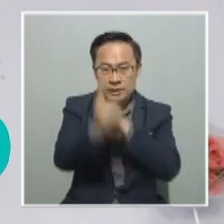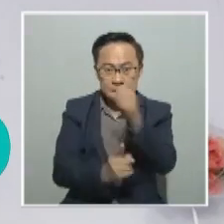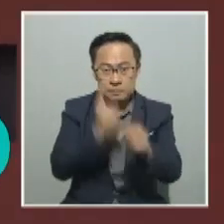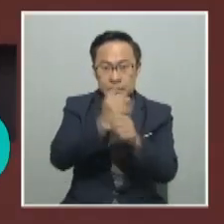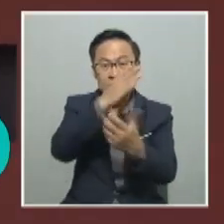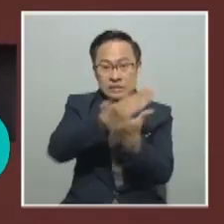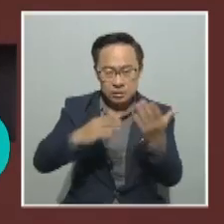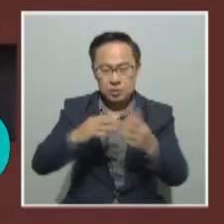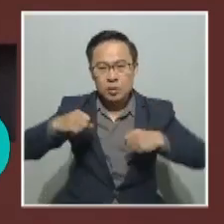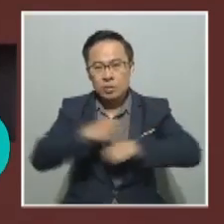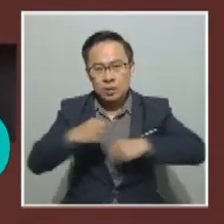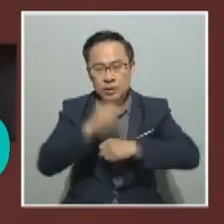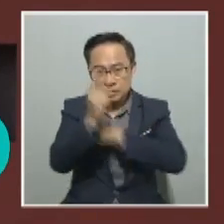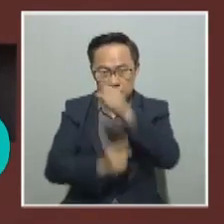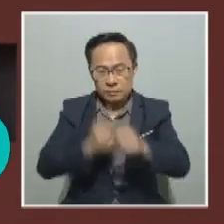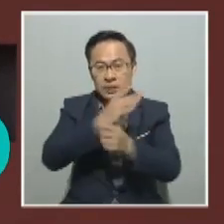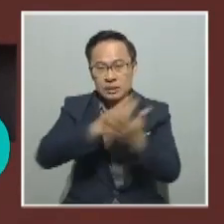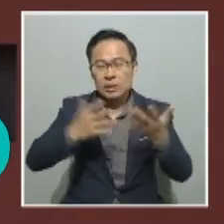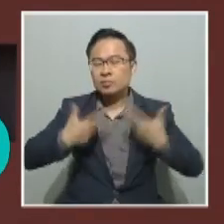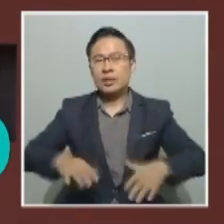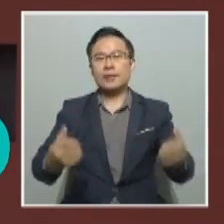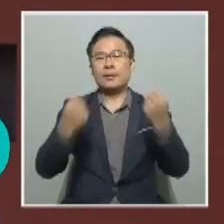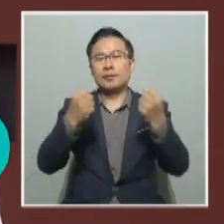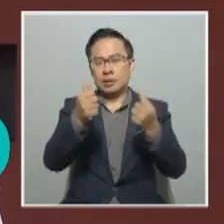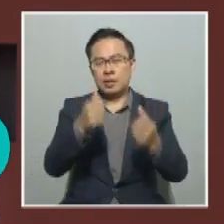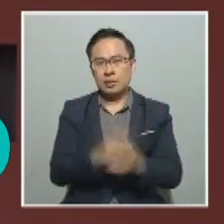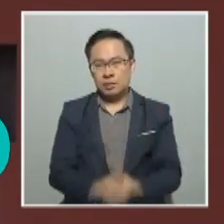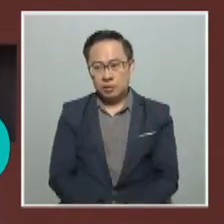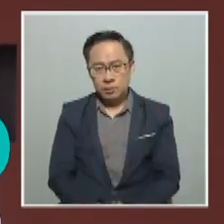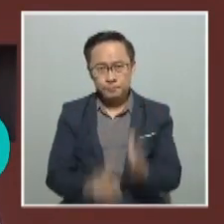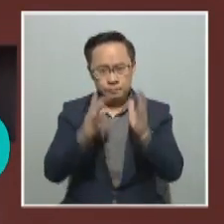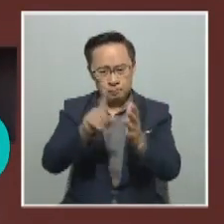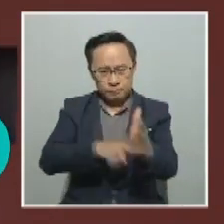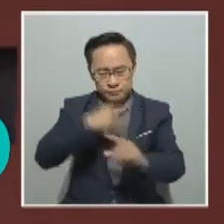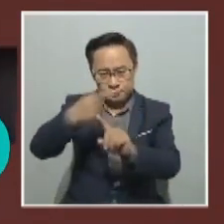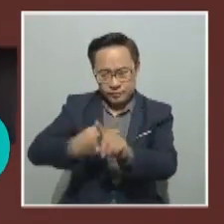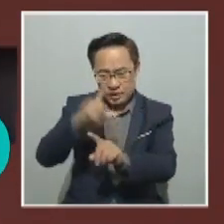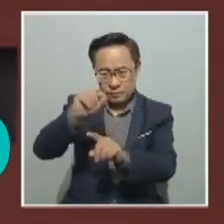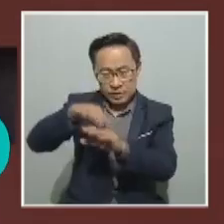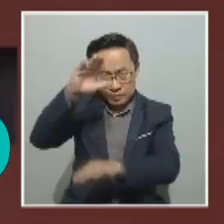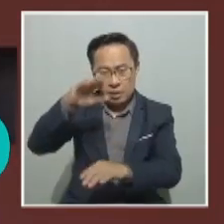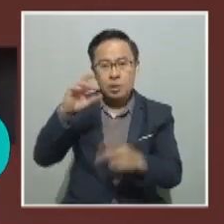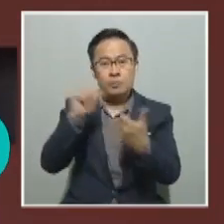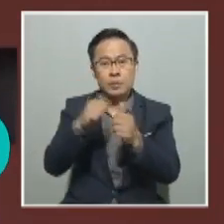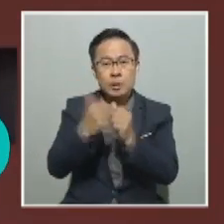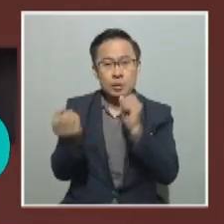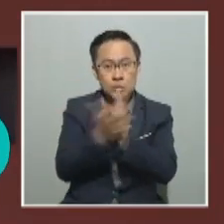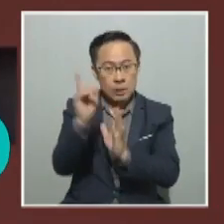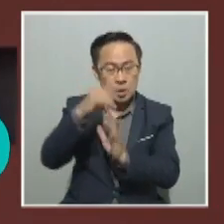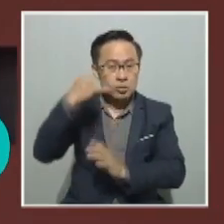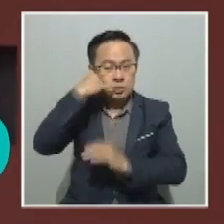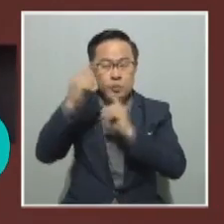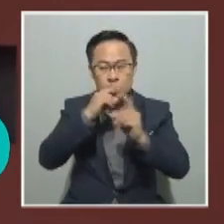แต่สำหรับตอนนี้ถ้าใครมีคำถามสงสัยหรือรู้สึกว่าเฮ้ยตัวเองเป็นมานานกว่า20เดือนมันจะเป็นอะไรได ้ โทรมาได้นะคะ